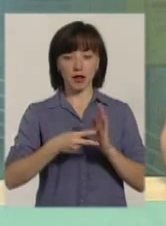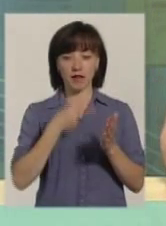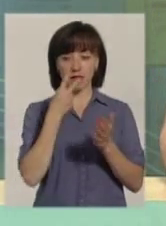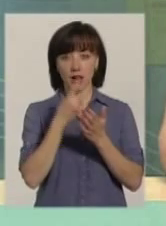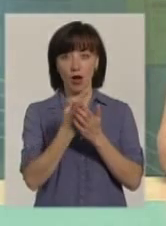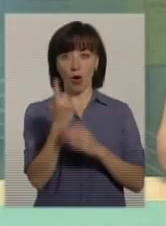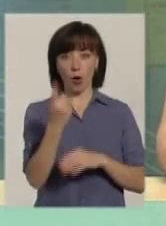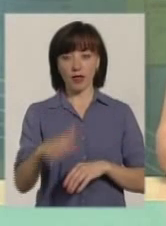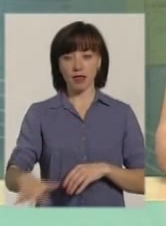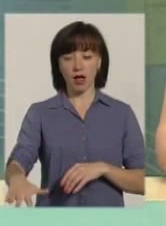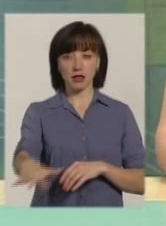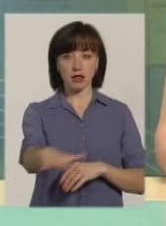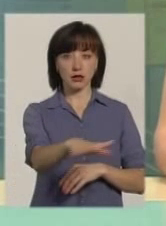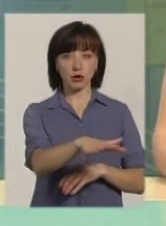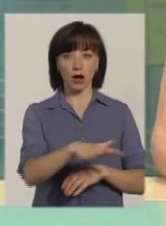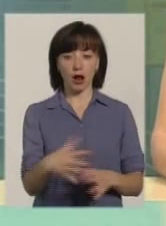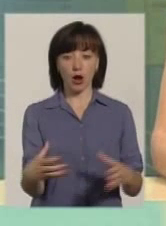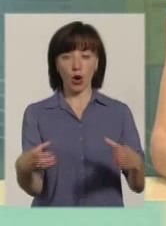одна територіальна громада.